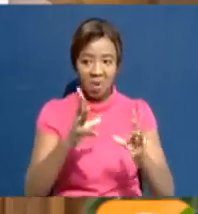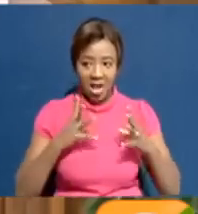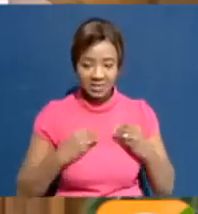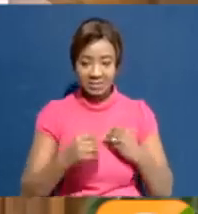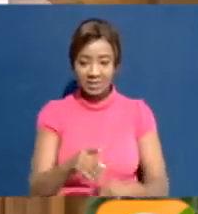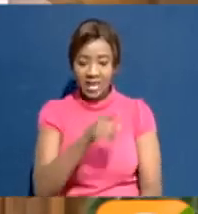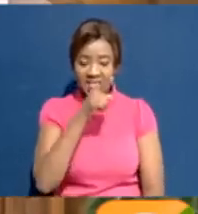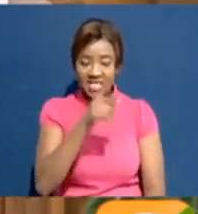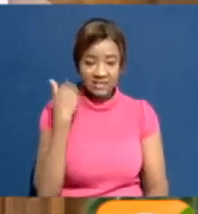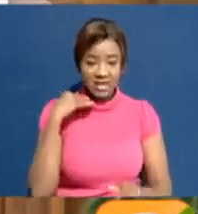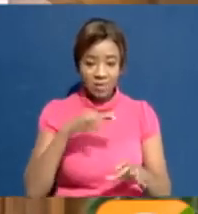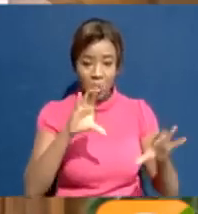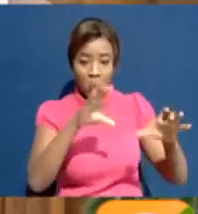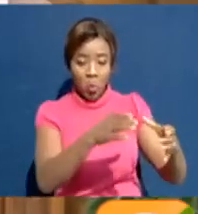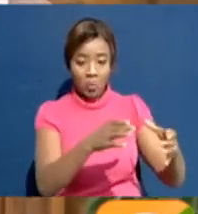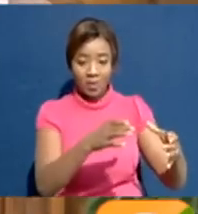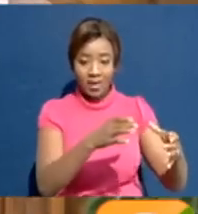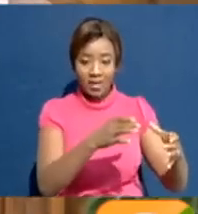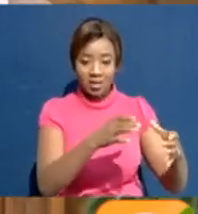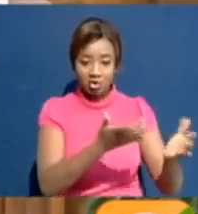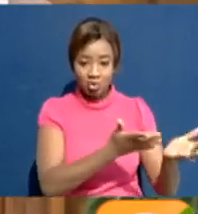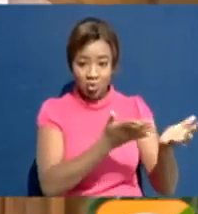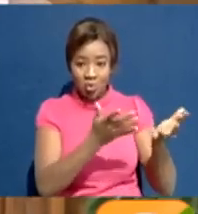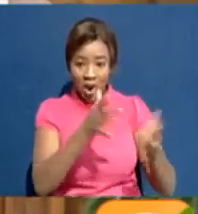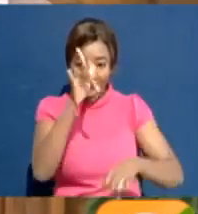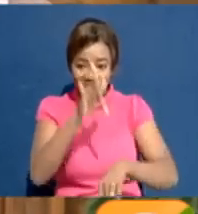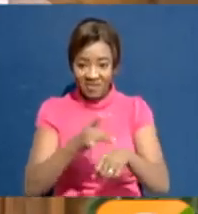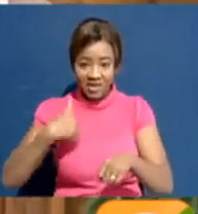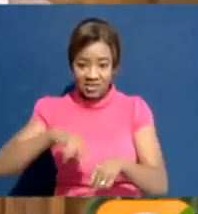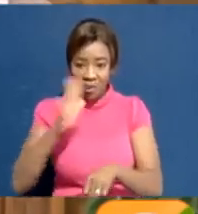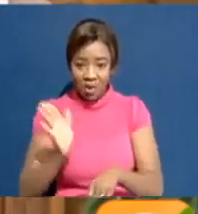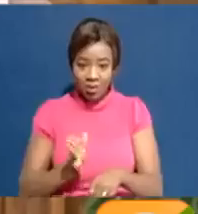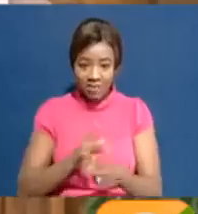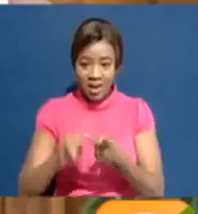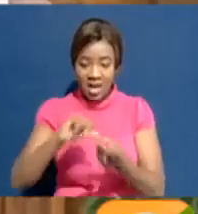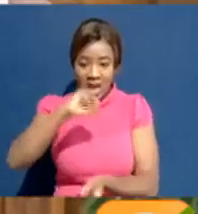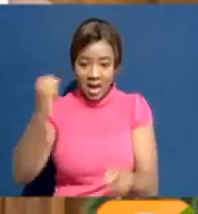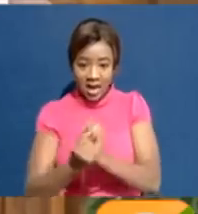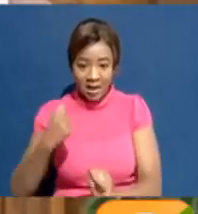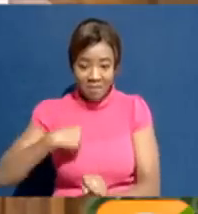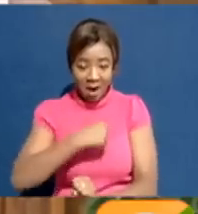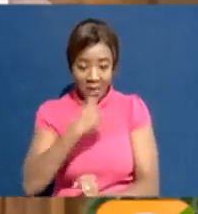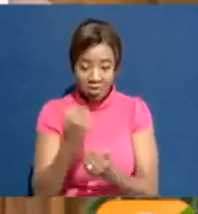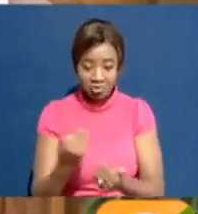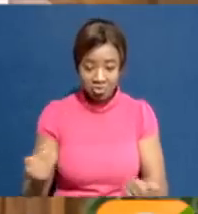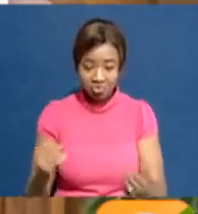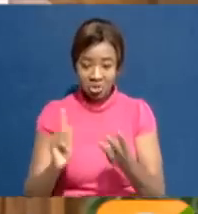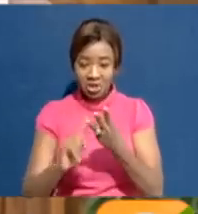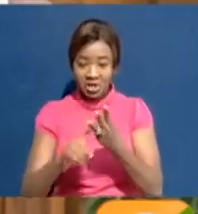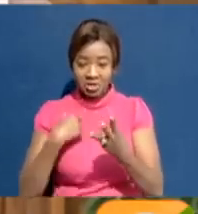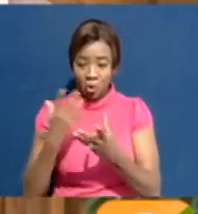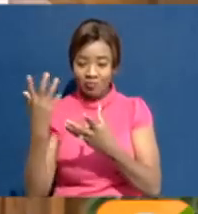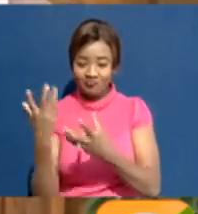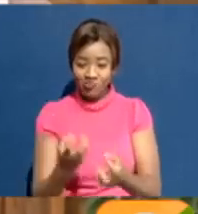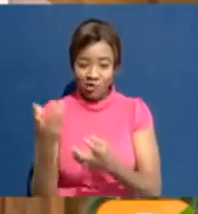that gang to threaten our women, to rape our children, to extort money